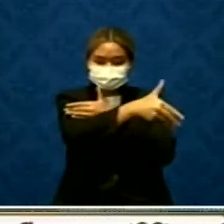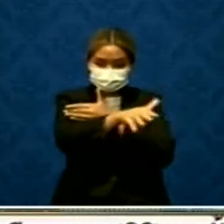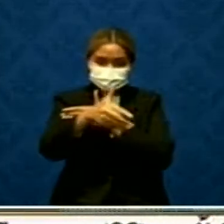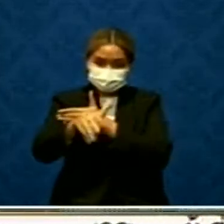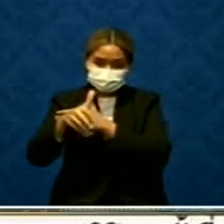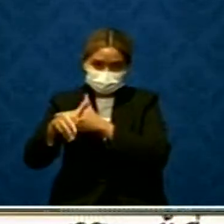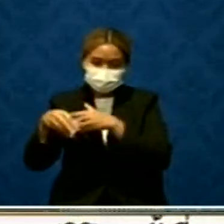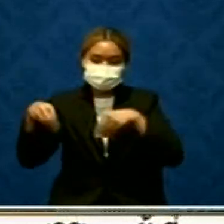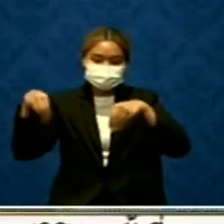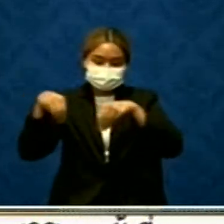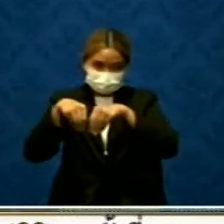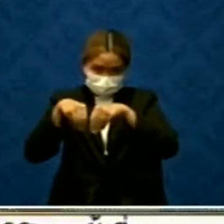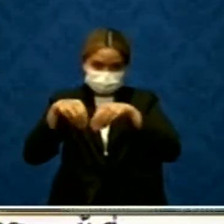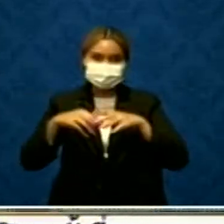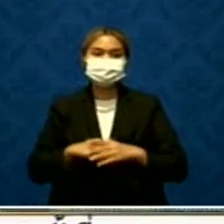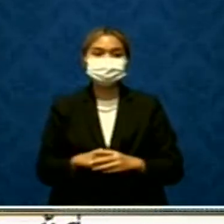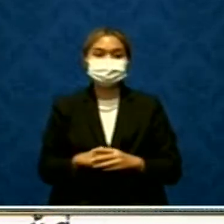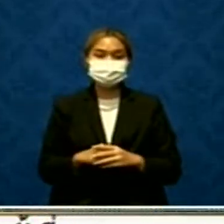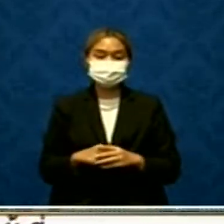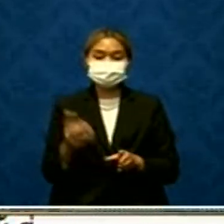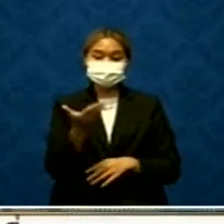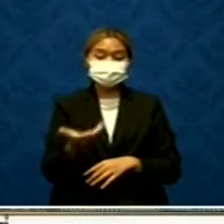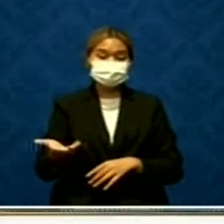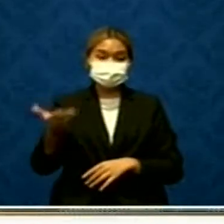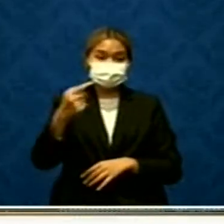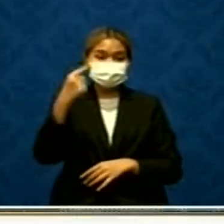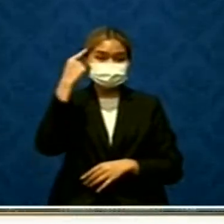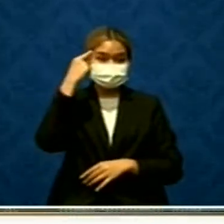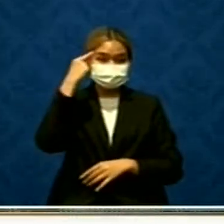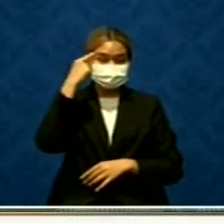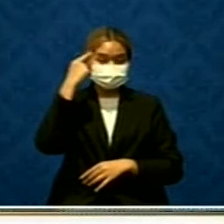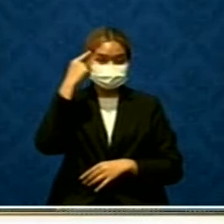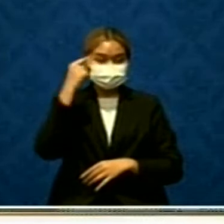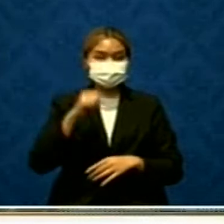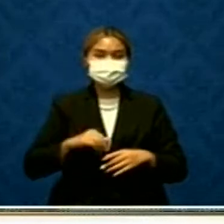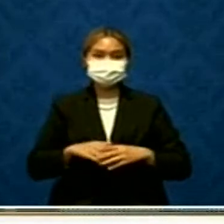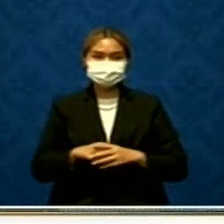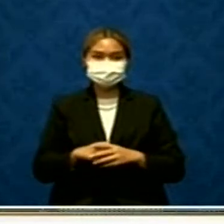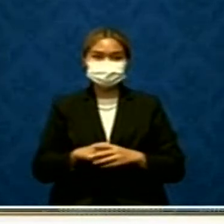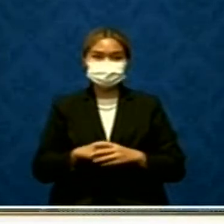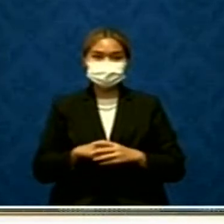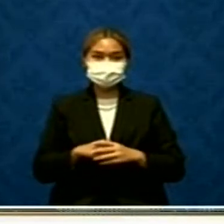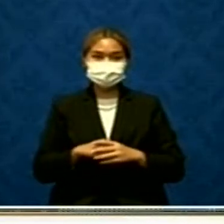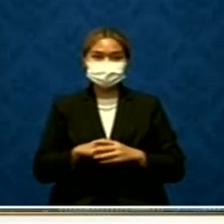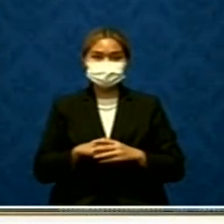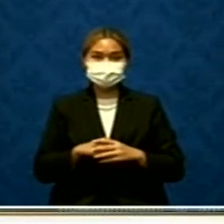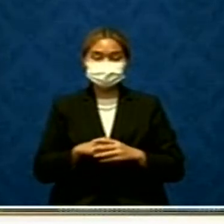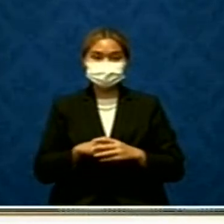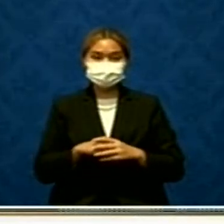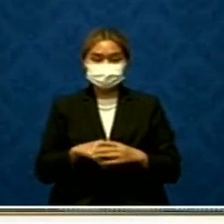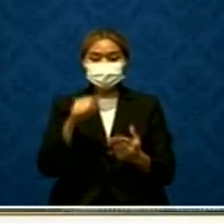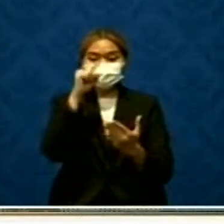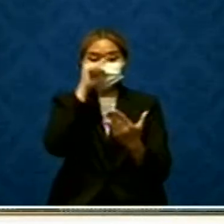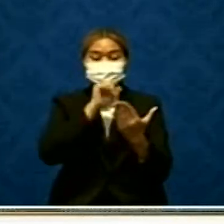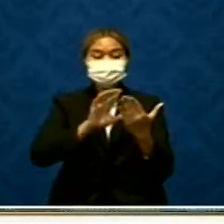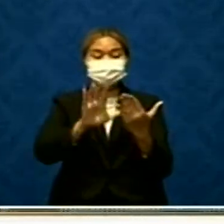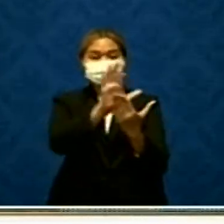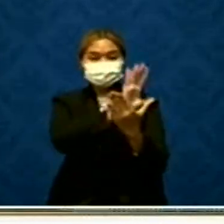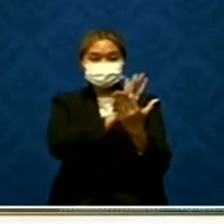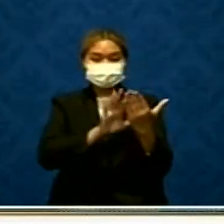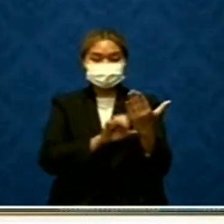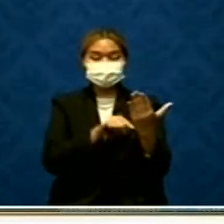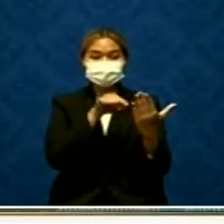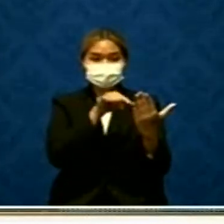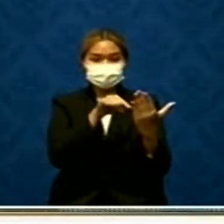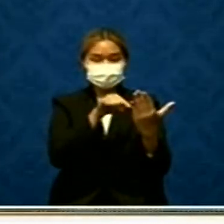ครับซึ่งทุกท่านคงทราบดีอยู่แล้วนะครับว่าเป็นประเทศที่มีตำแหน่งที่ตั้งที่อยู่กลางของ